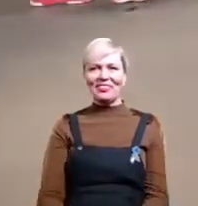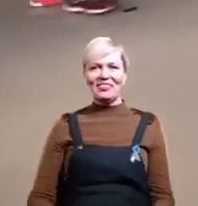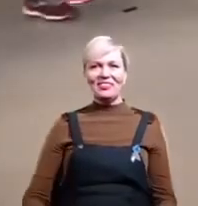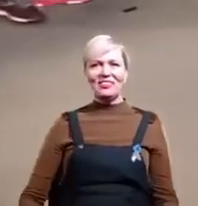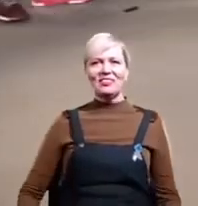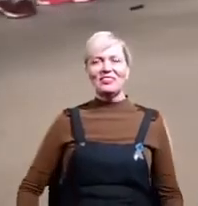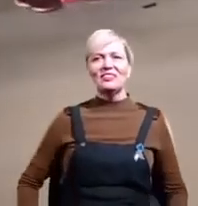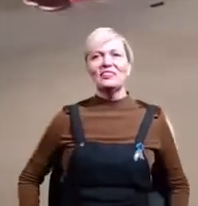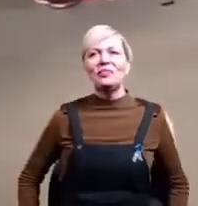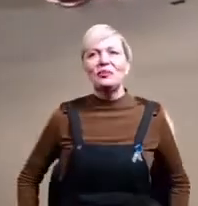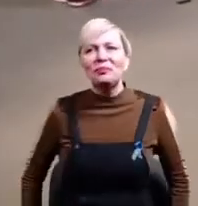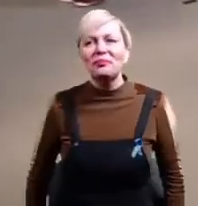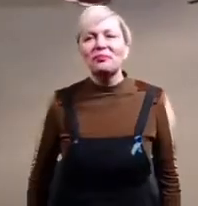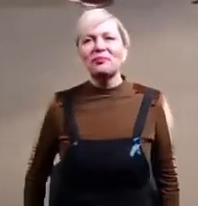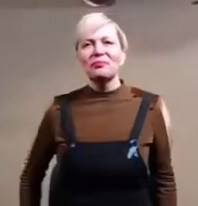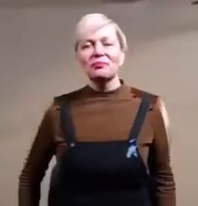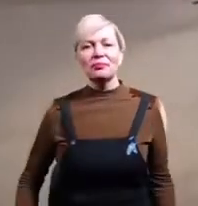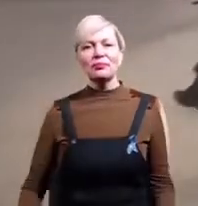Туда.